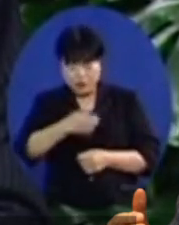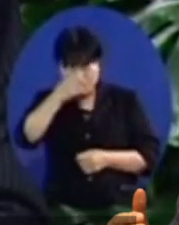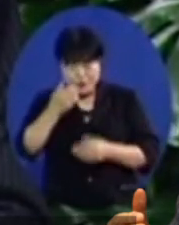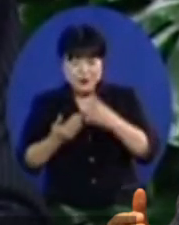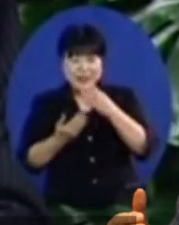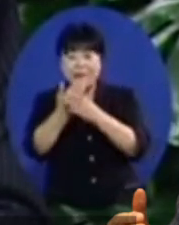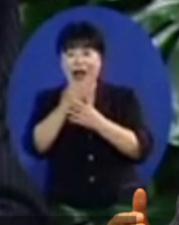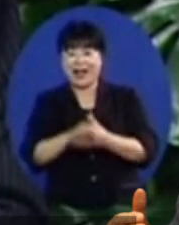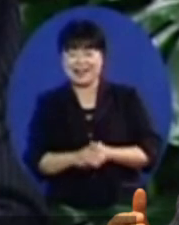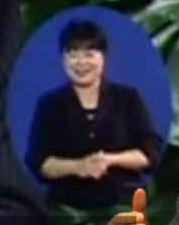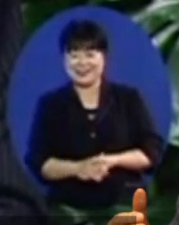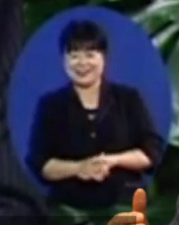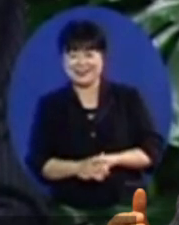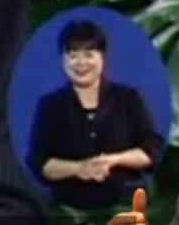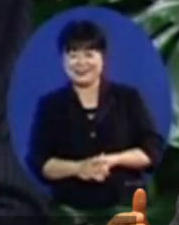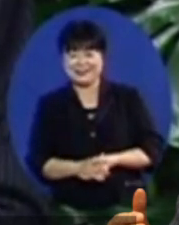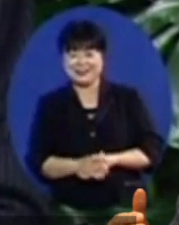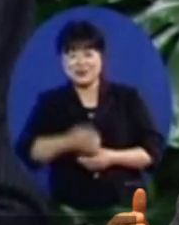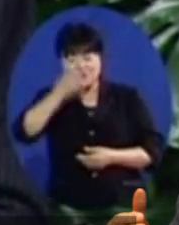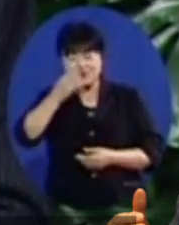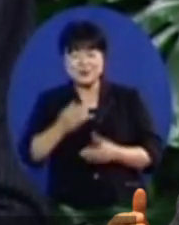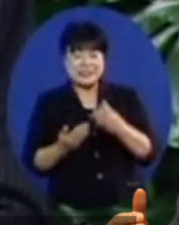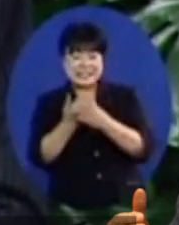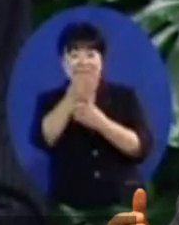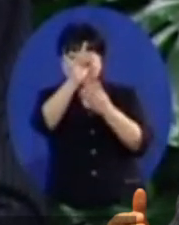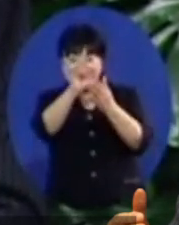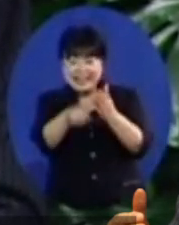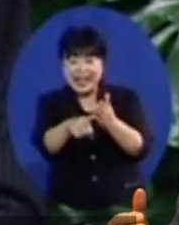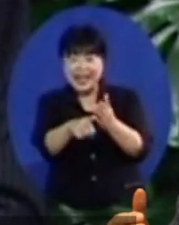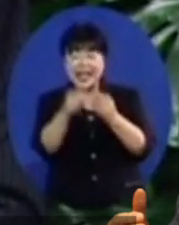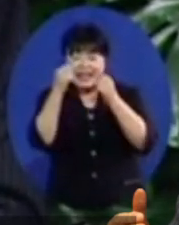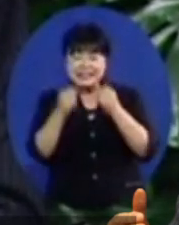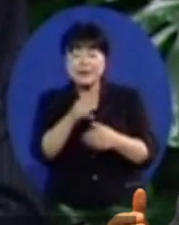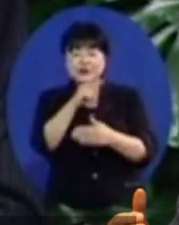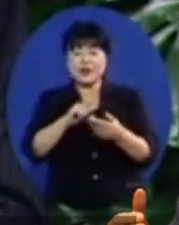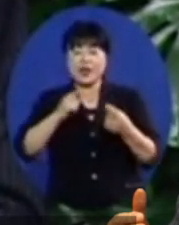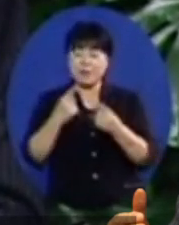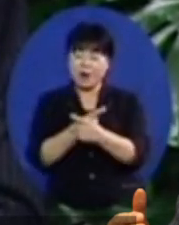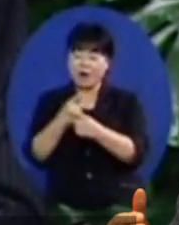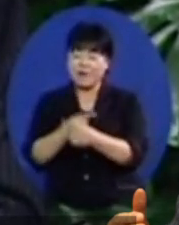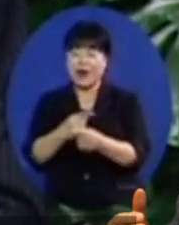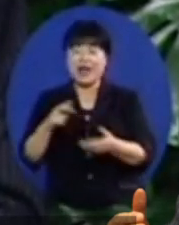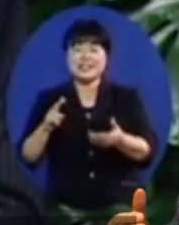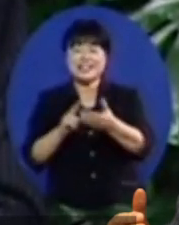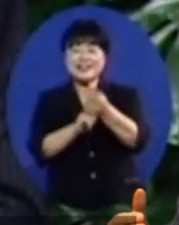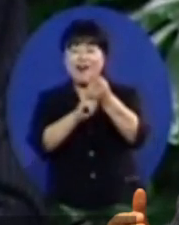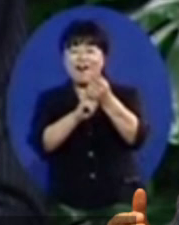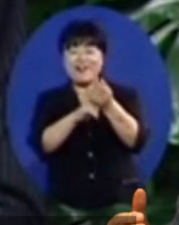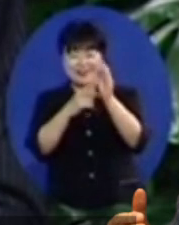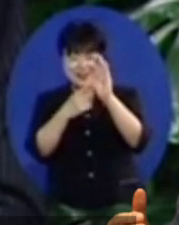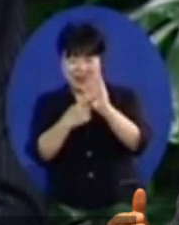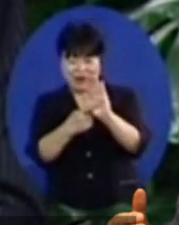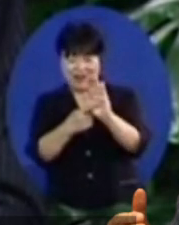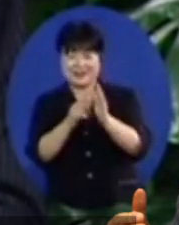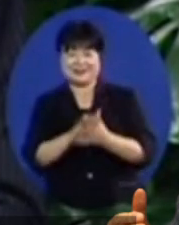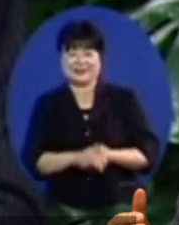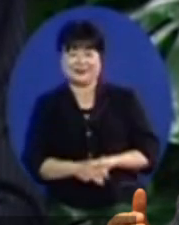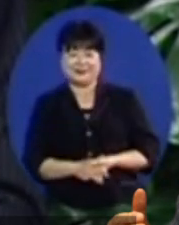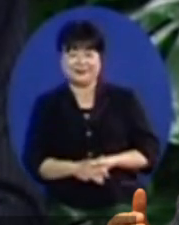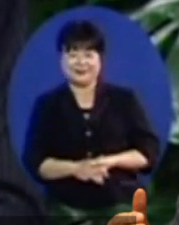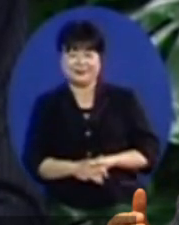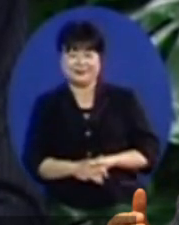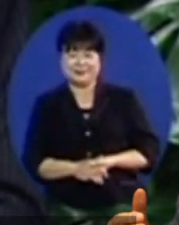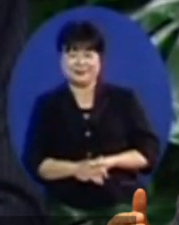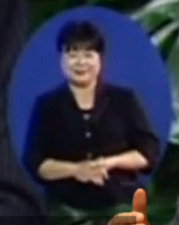생겨요. 꿈이 생기면 우리 삶 속에 변화가 다가오고 기적이 다가오는 것입니다.